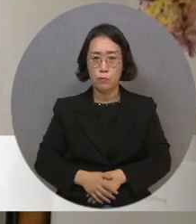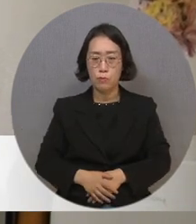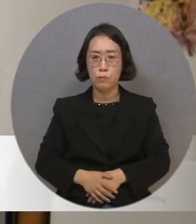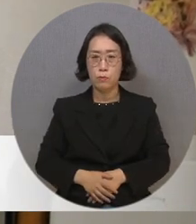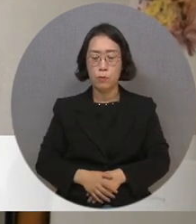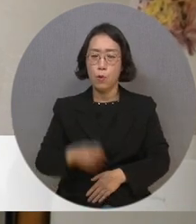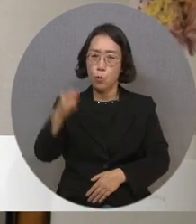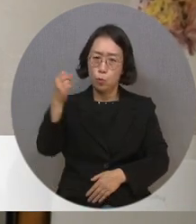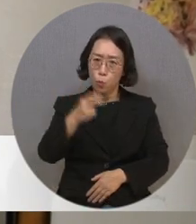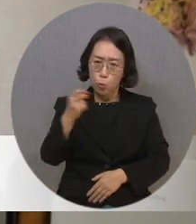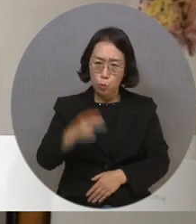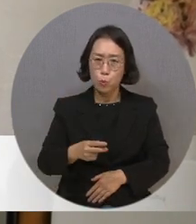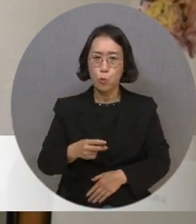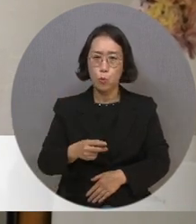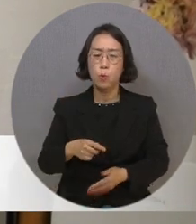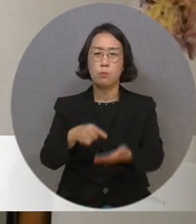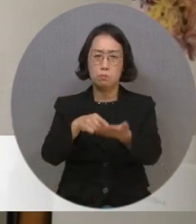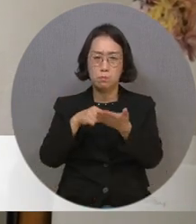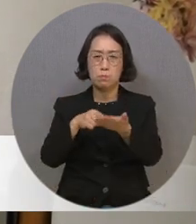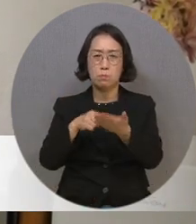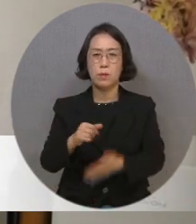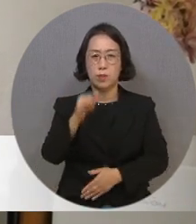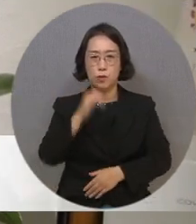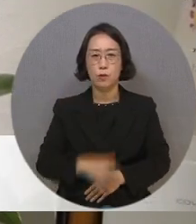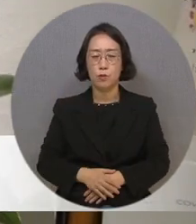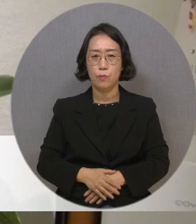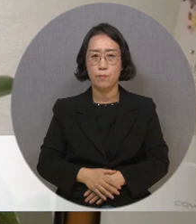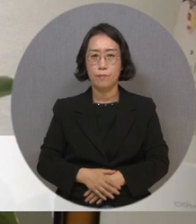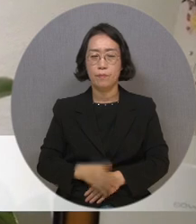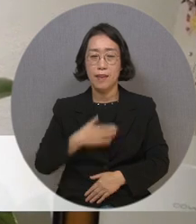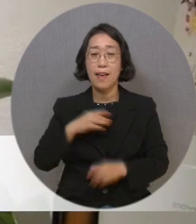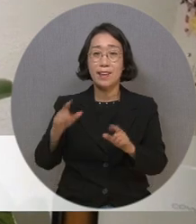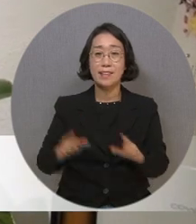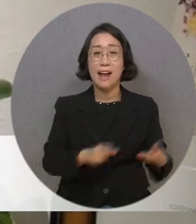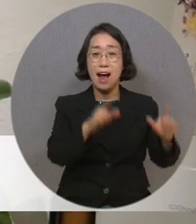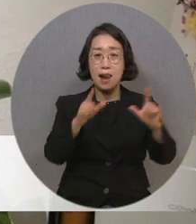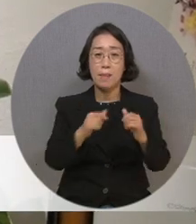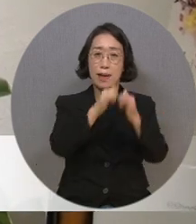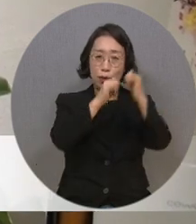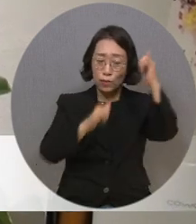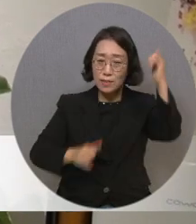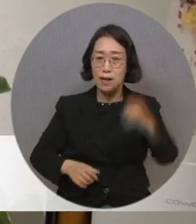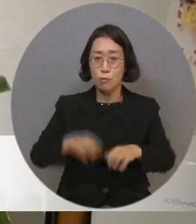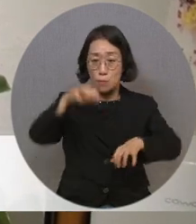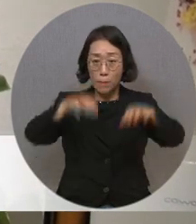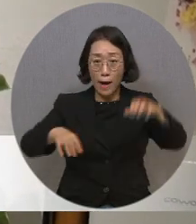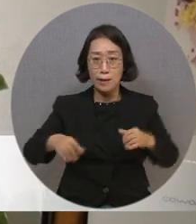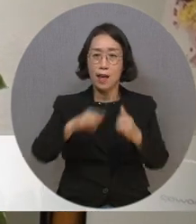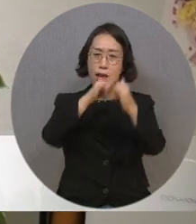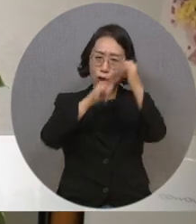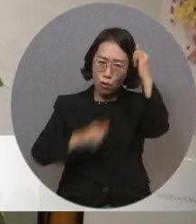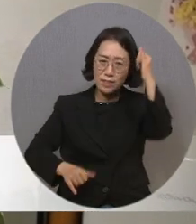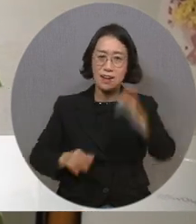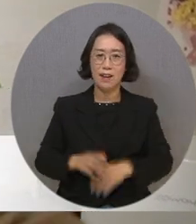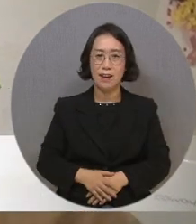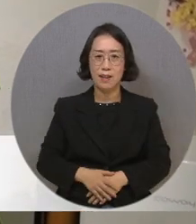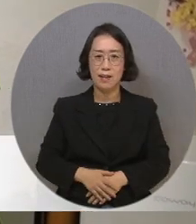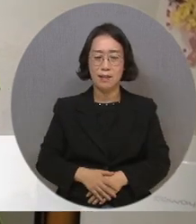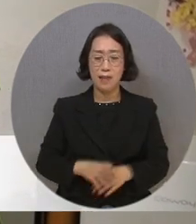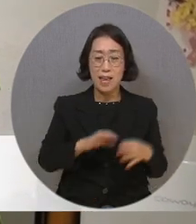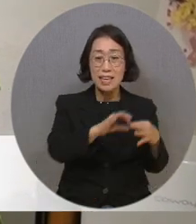이러한 것에서 자주 일어나는 것 같아서 내 삶의 역사 혹은 우리 마을의 역사 혹은